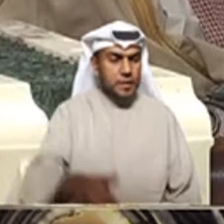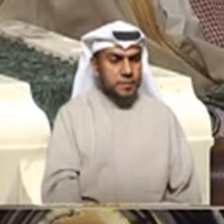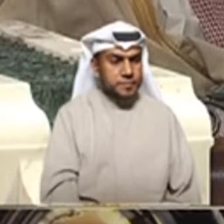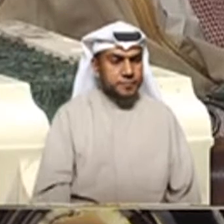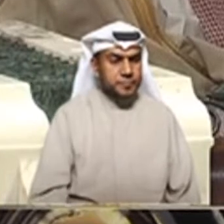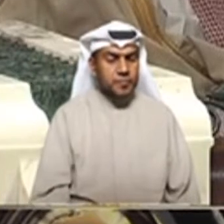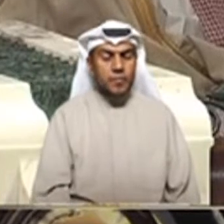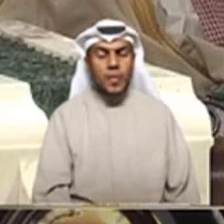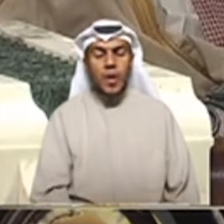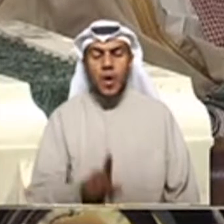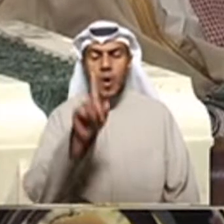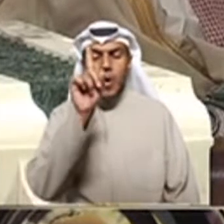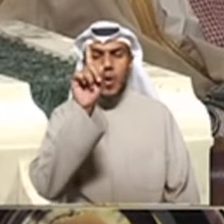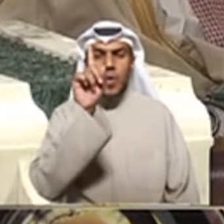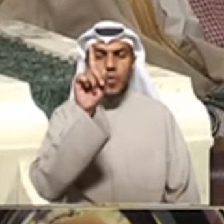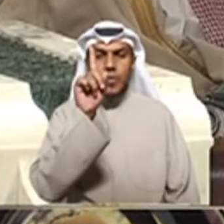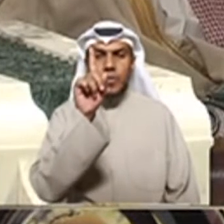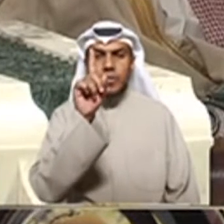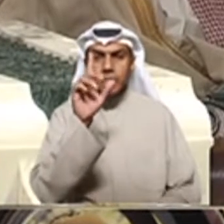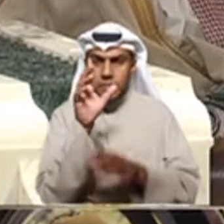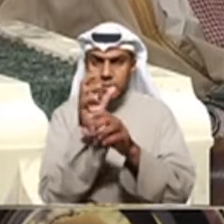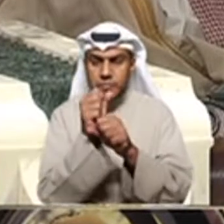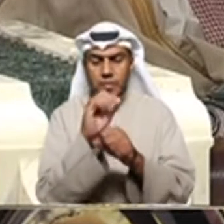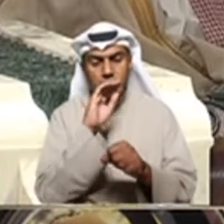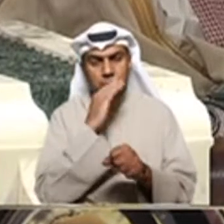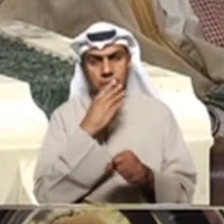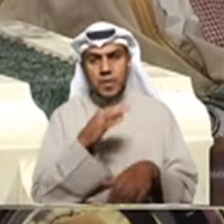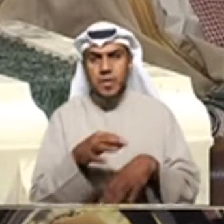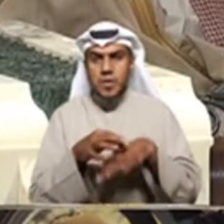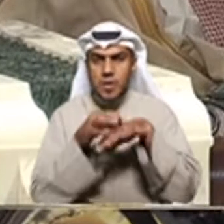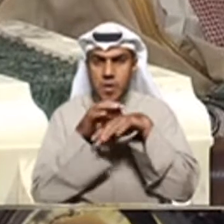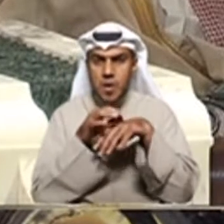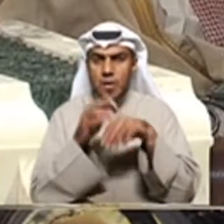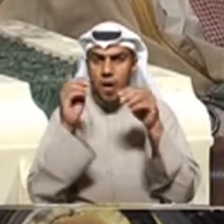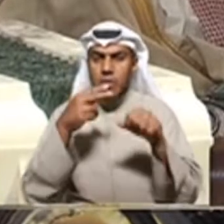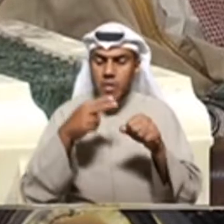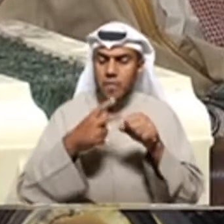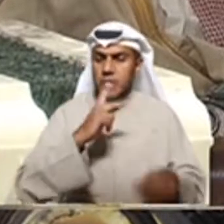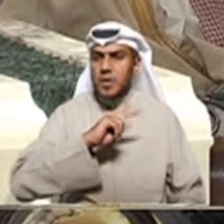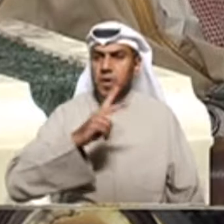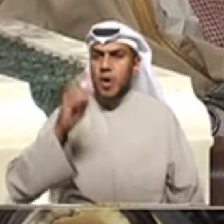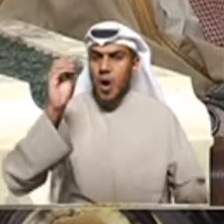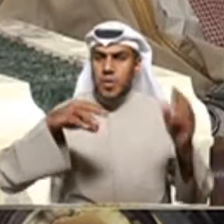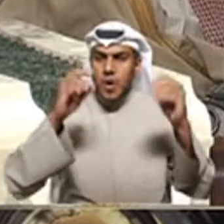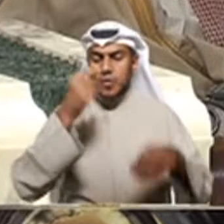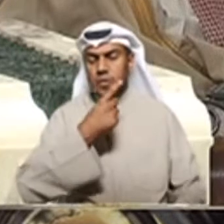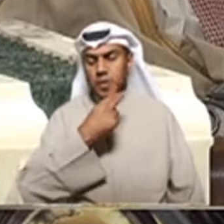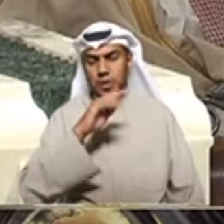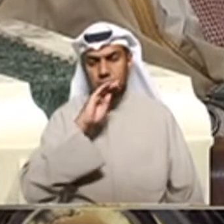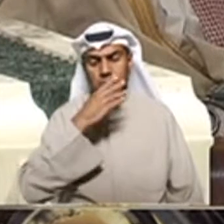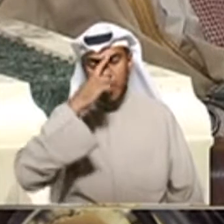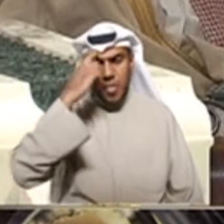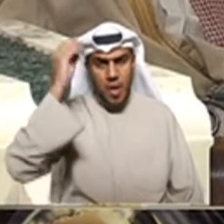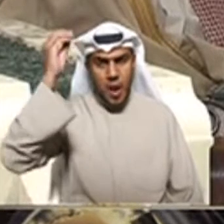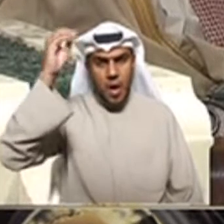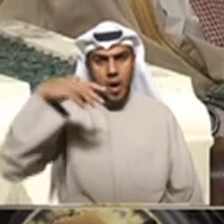لقد حفظ الله عز وجل دولنا بثروات بشرية وطبيعية وعزت دورها الحضاري في